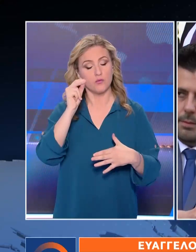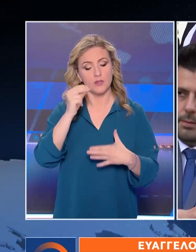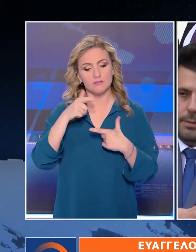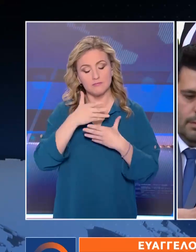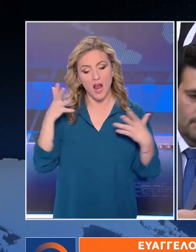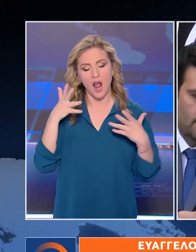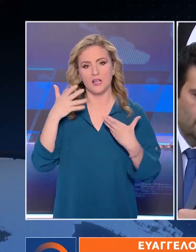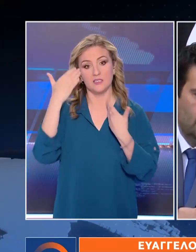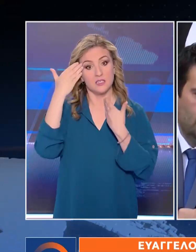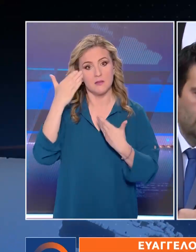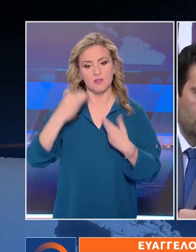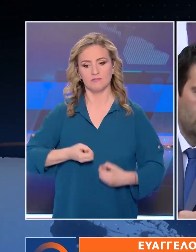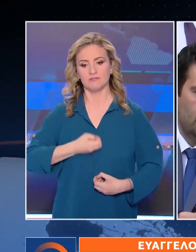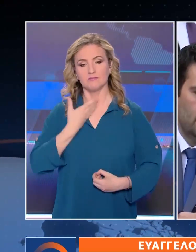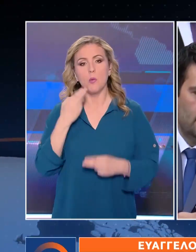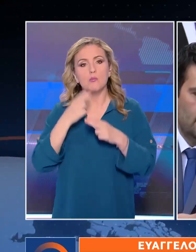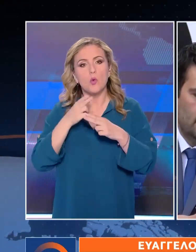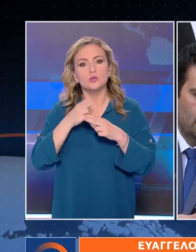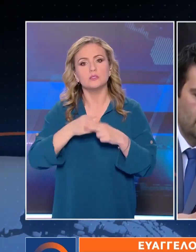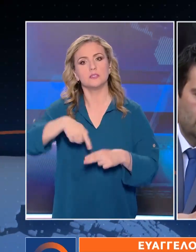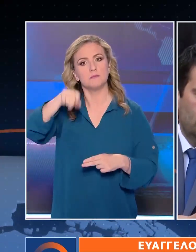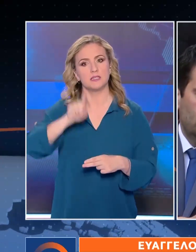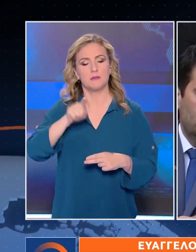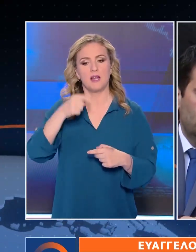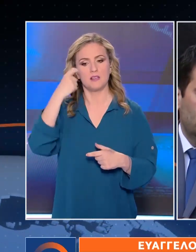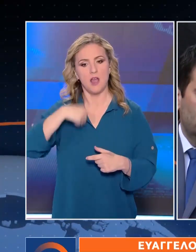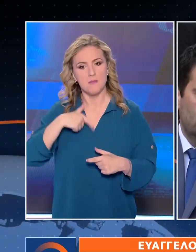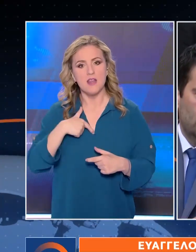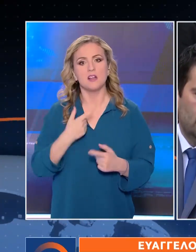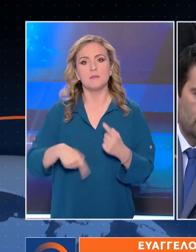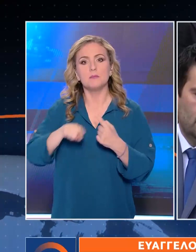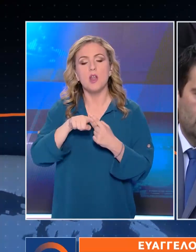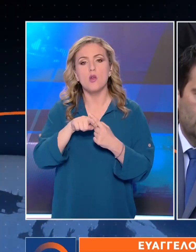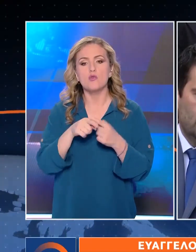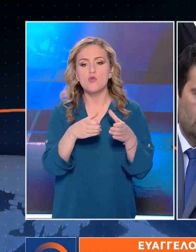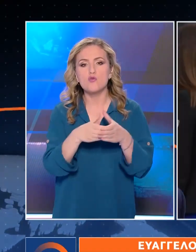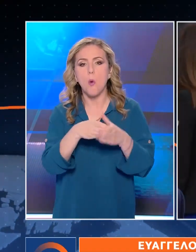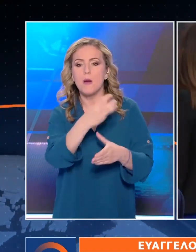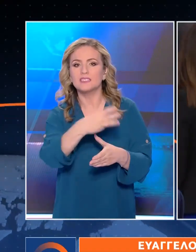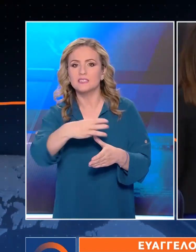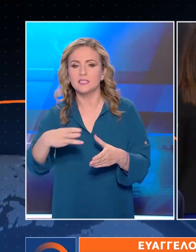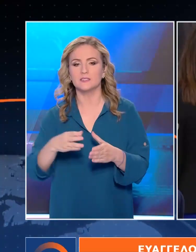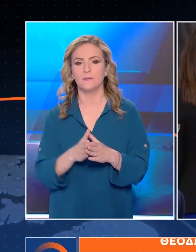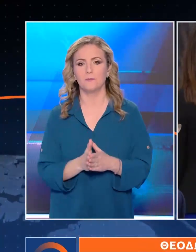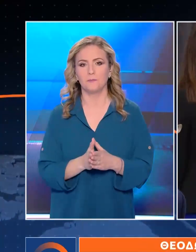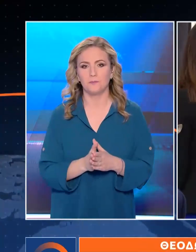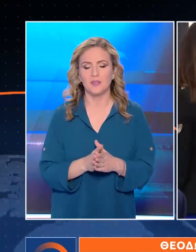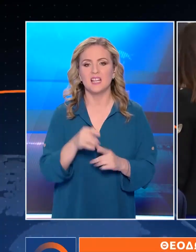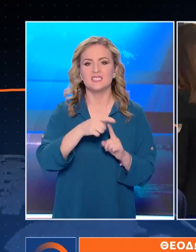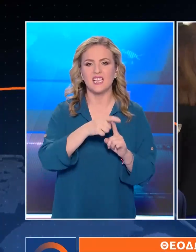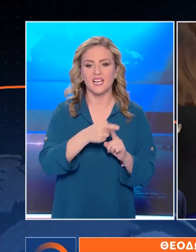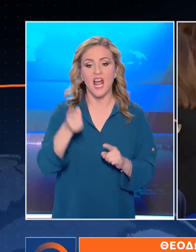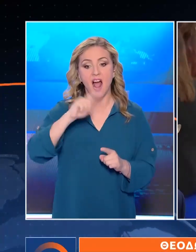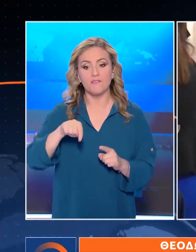ότι είναι πολύ σημαντική η ημέρα και για μένα και για το κόμμα του ΣΥΡΙΖΑ. Από αύριο ξεκινάει μια